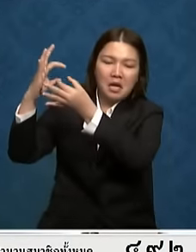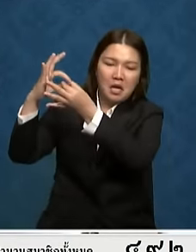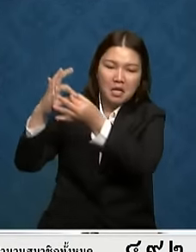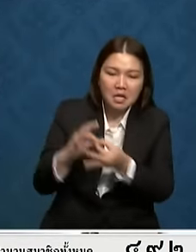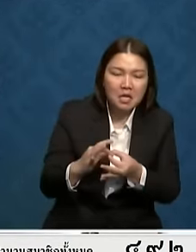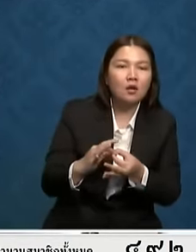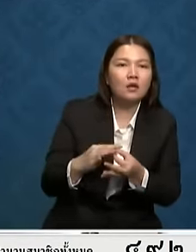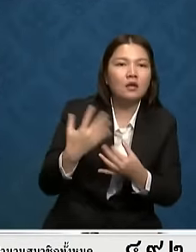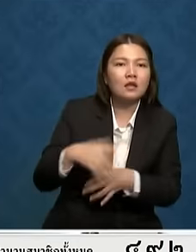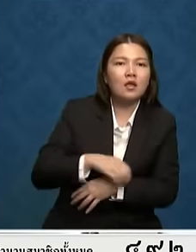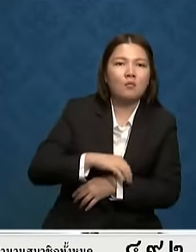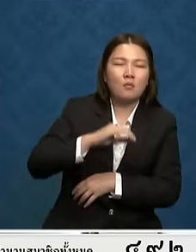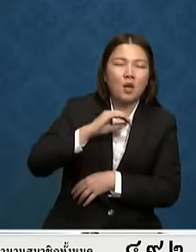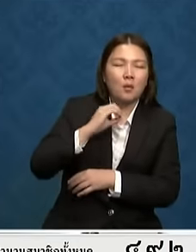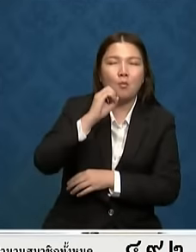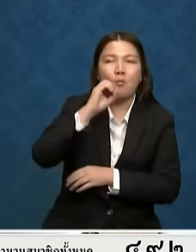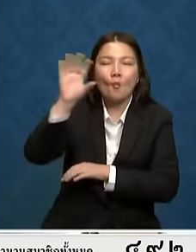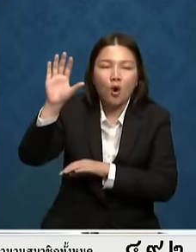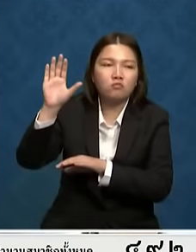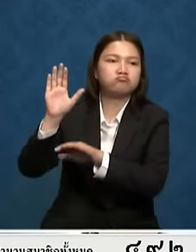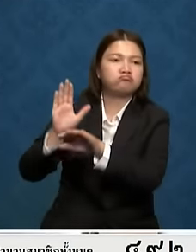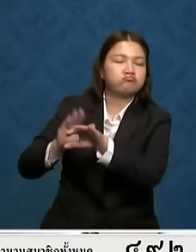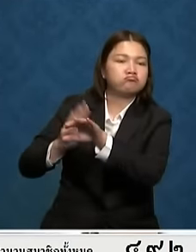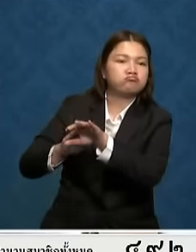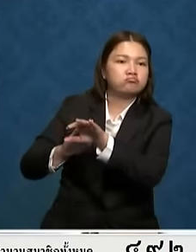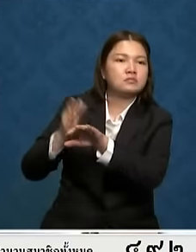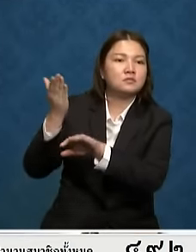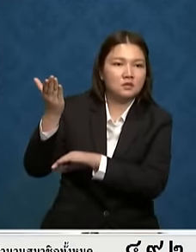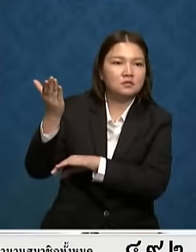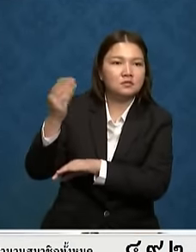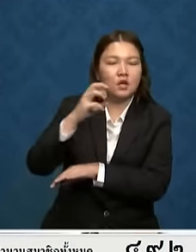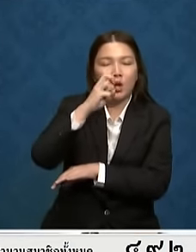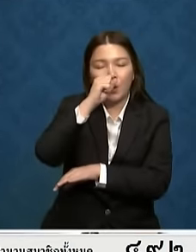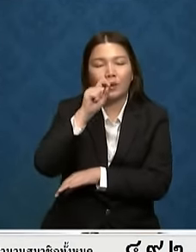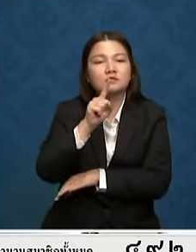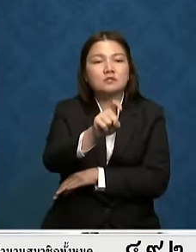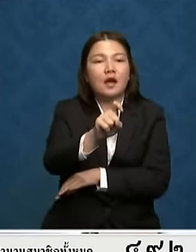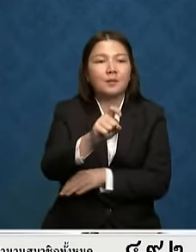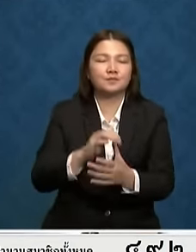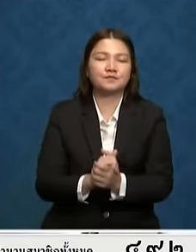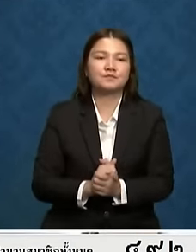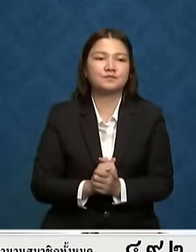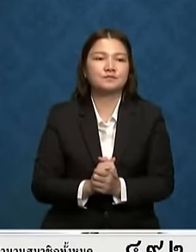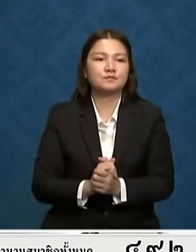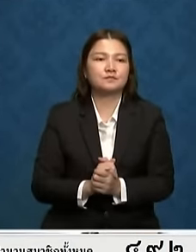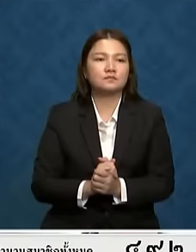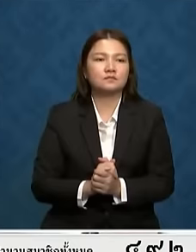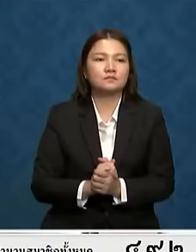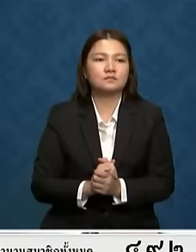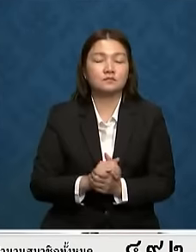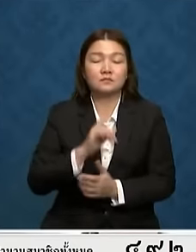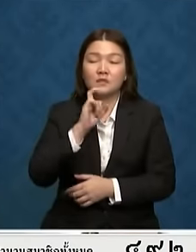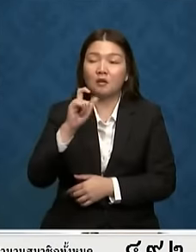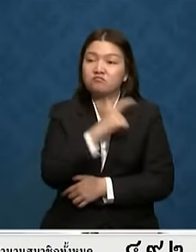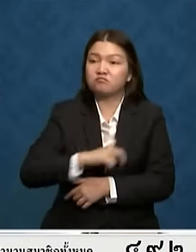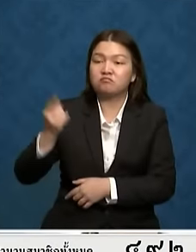ก่ายถึงพระองค์ท่านย้อนถามท่านสักนิดนึงท่านไปทำความเดือดร้อน